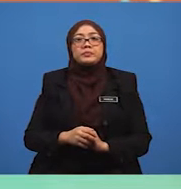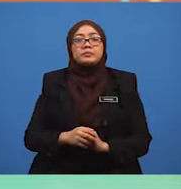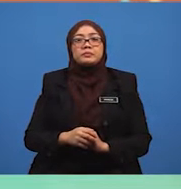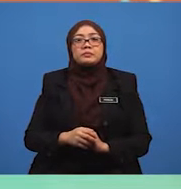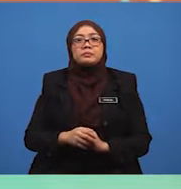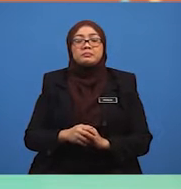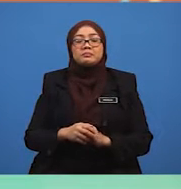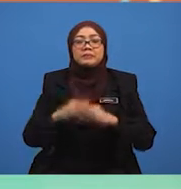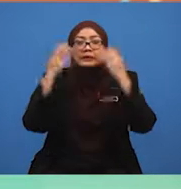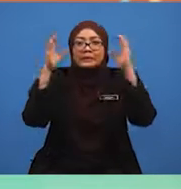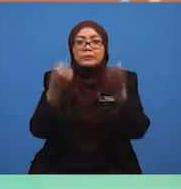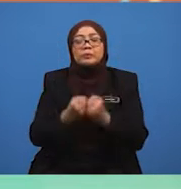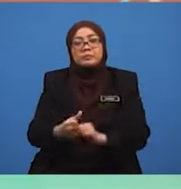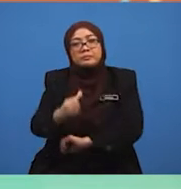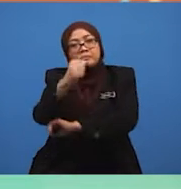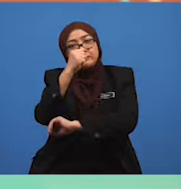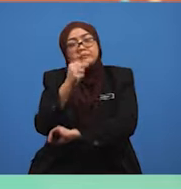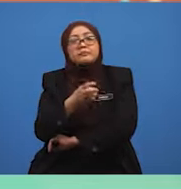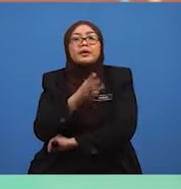dahulu.